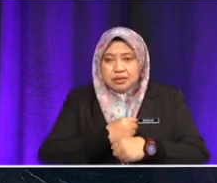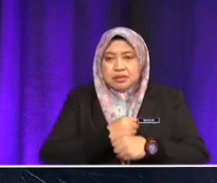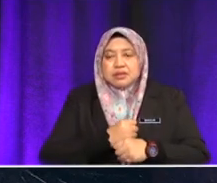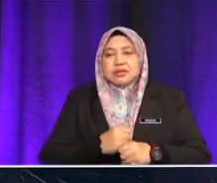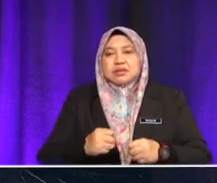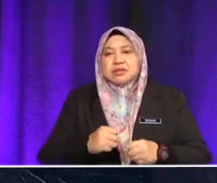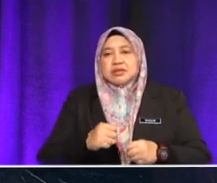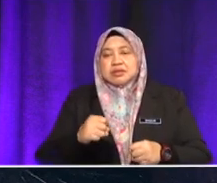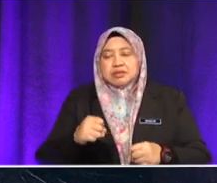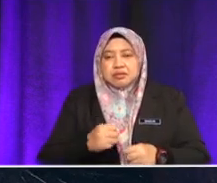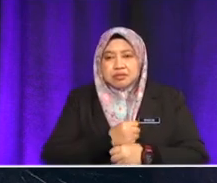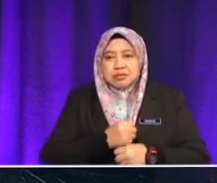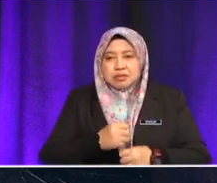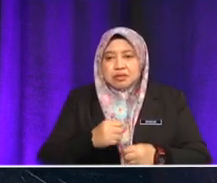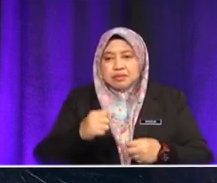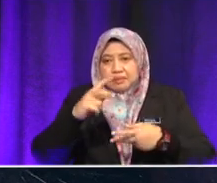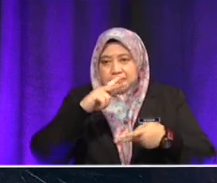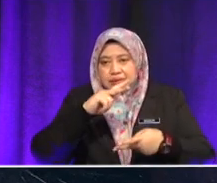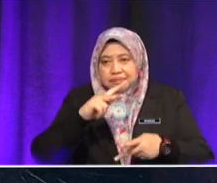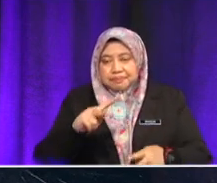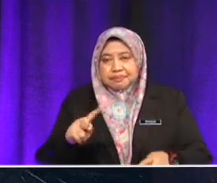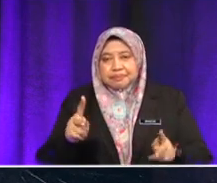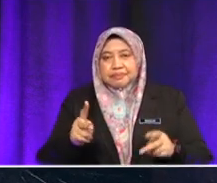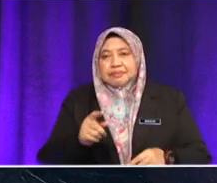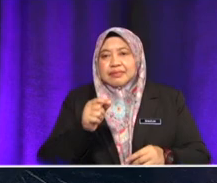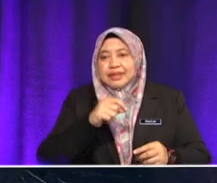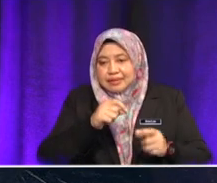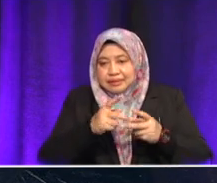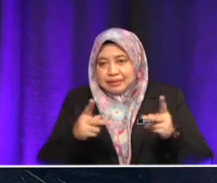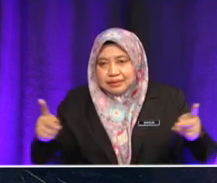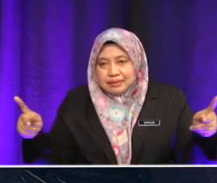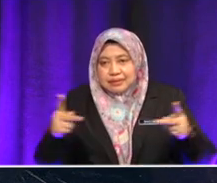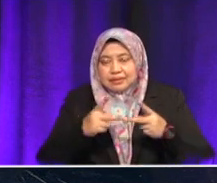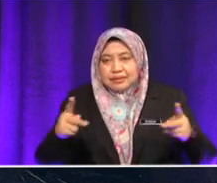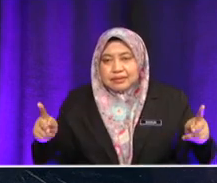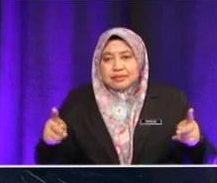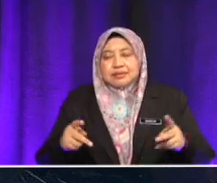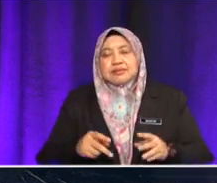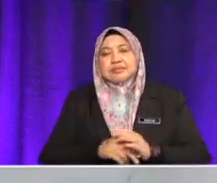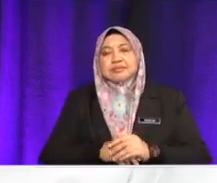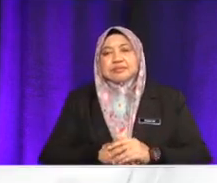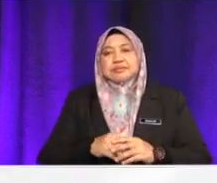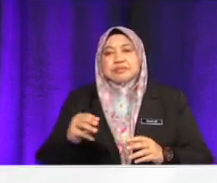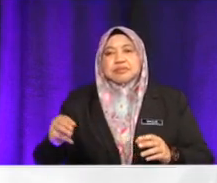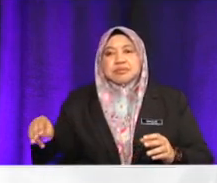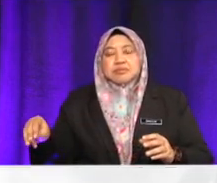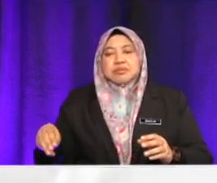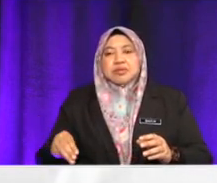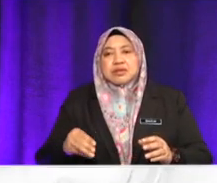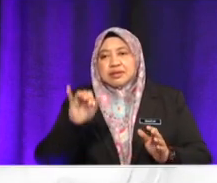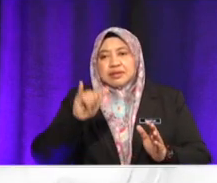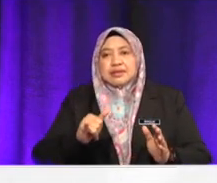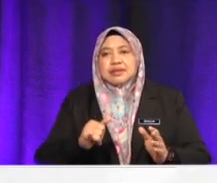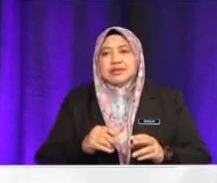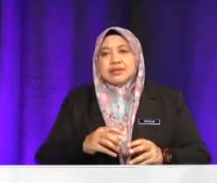dalam bentuk mungkin kalau murid itu lebih baik mungkin dalam bentuk sajak dan sebagainya